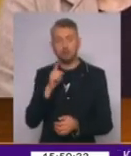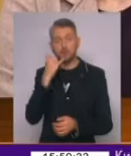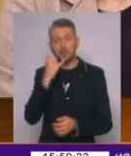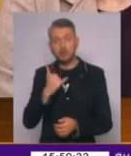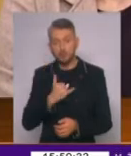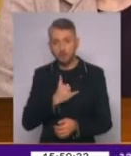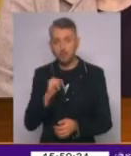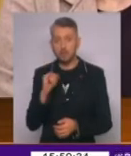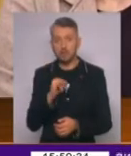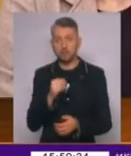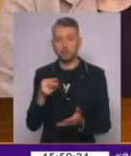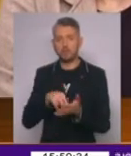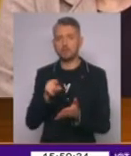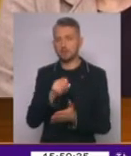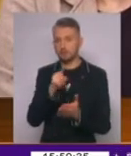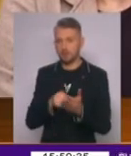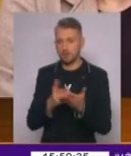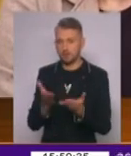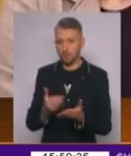і поставили це питання. Прошу.